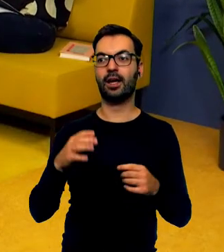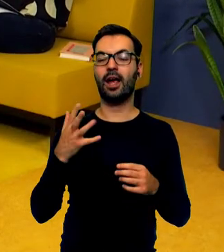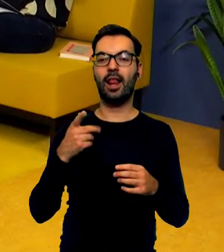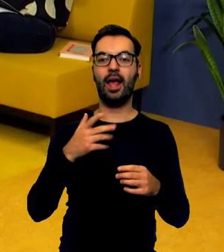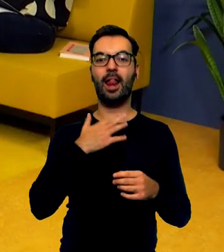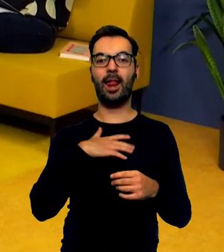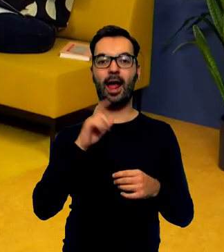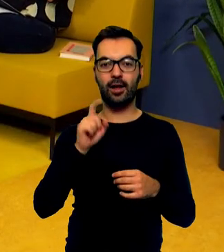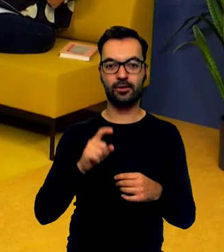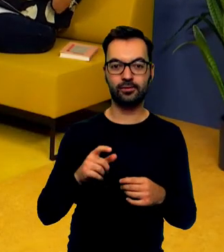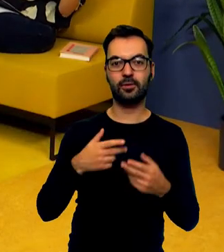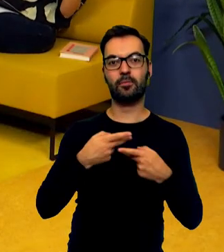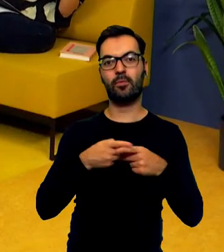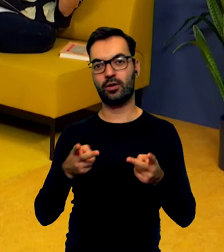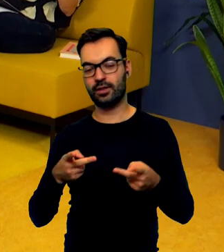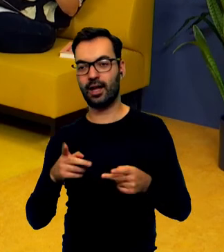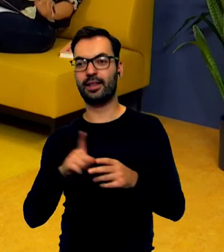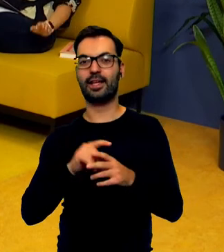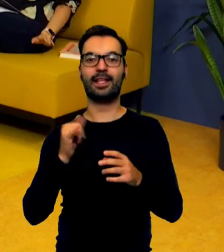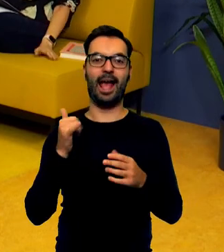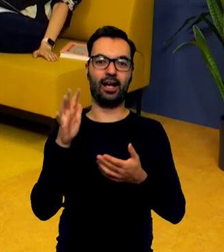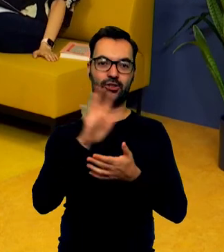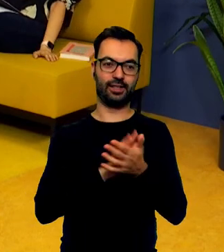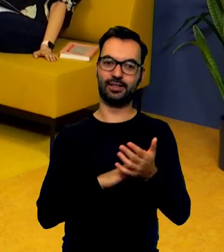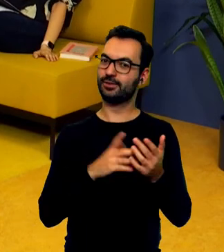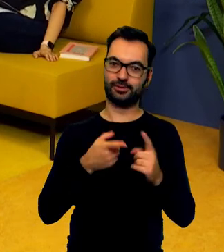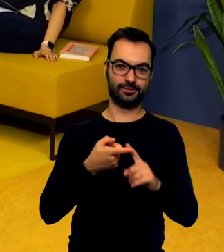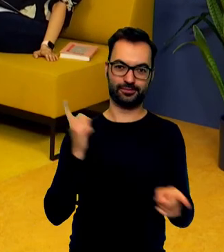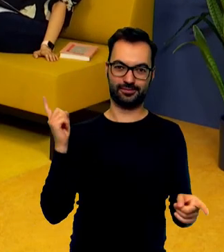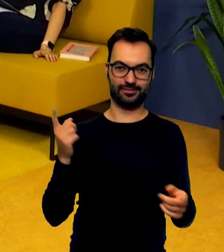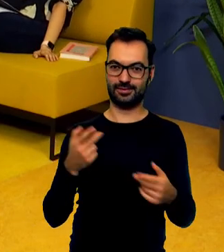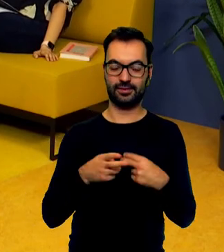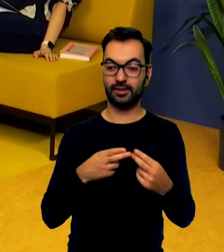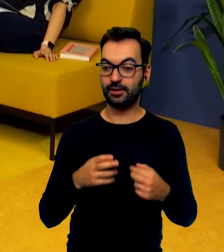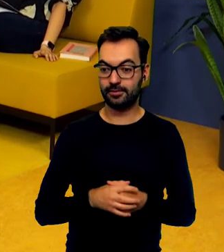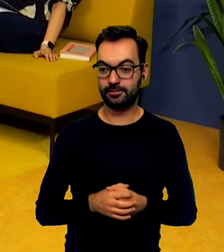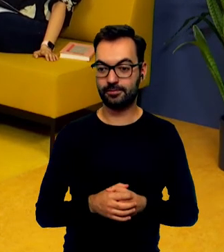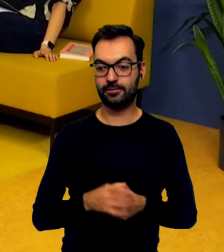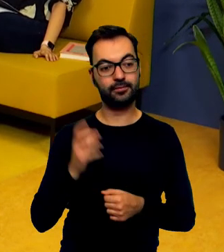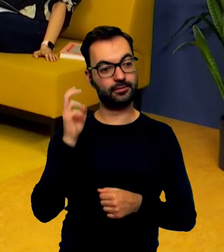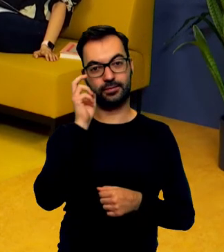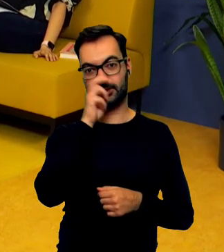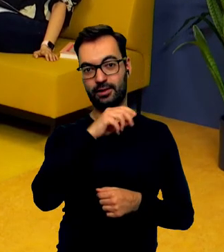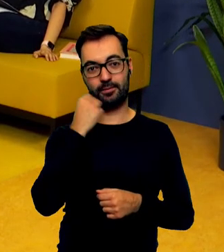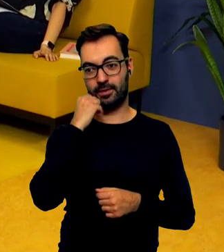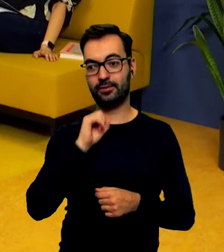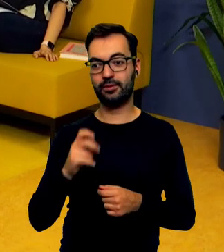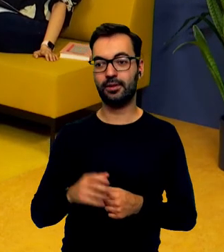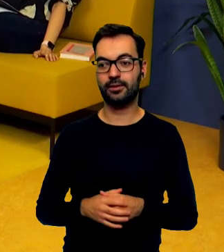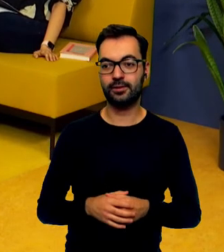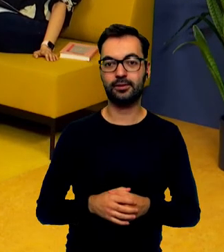a jakością kontentu, tak to nazwę. Tak, no to jest zresztą bardzo ciekawe,